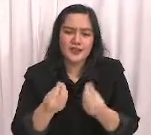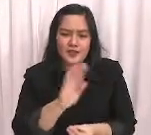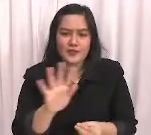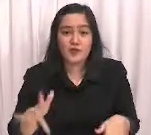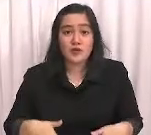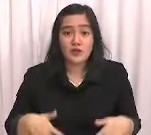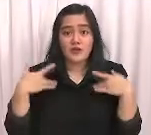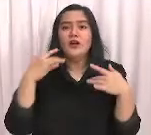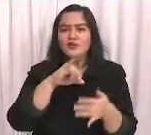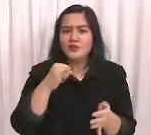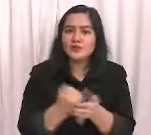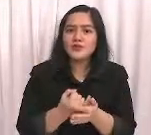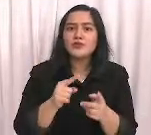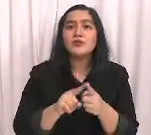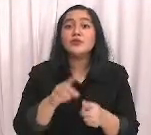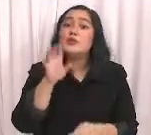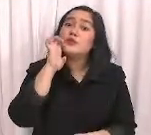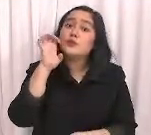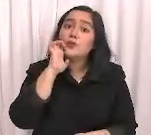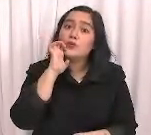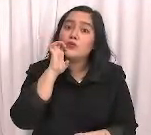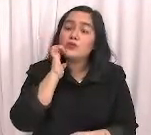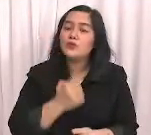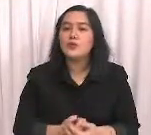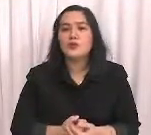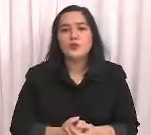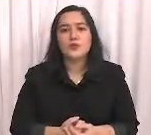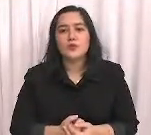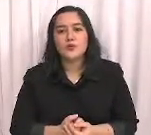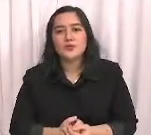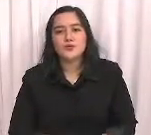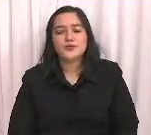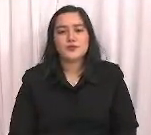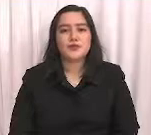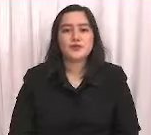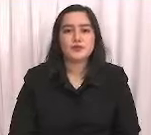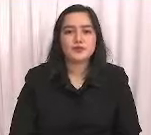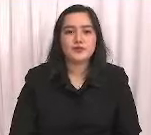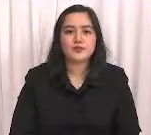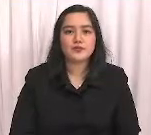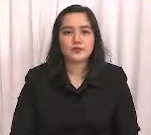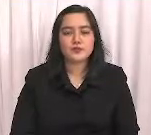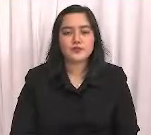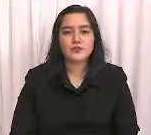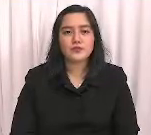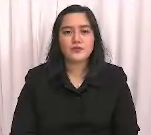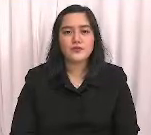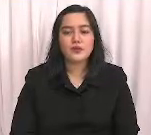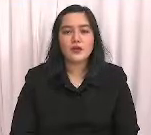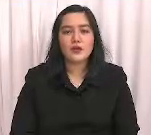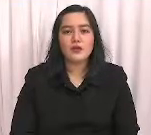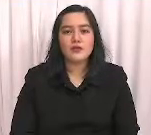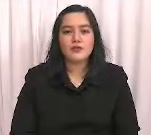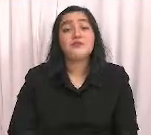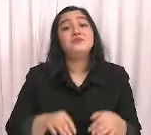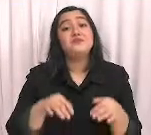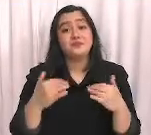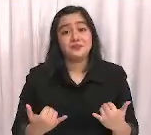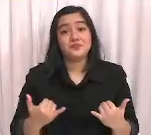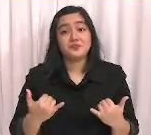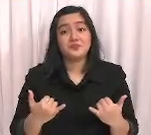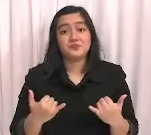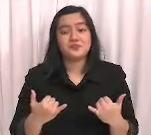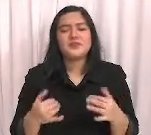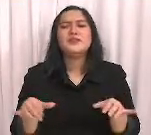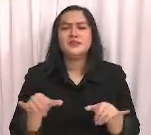ka, para lamang merong ikabubuhay ang iyong pamilya. So you have to fight for it. Sa modern day ngayon mga kapatid,